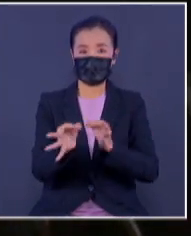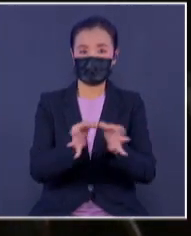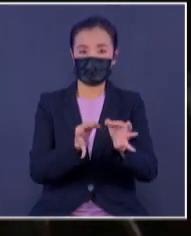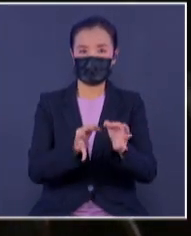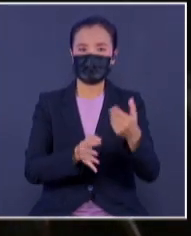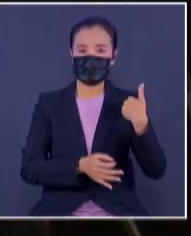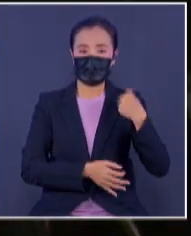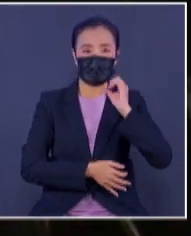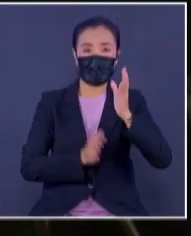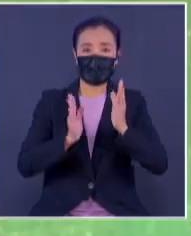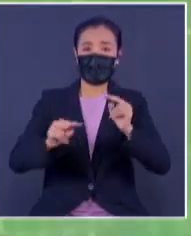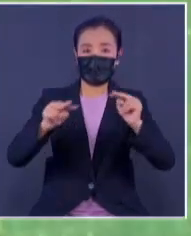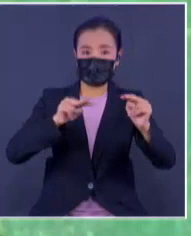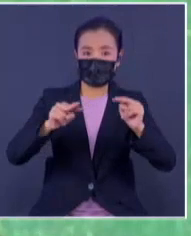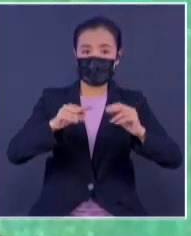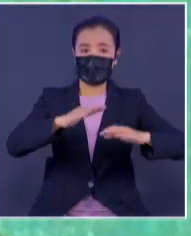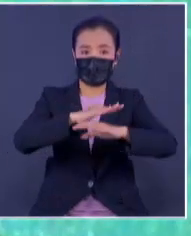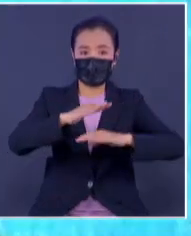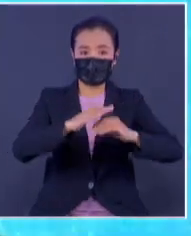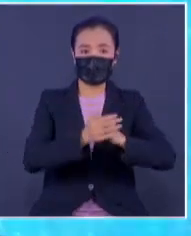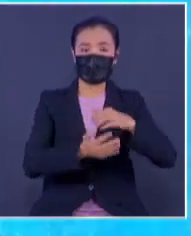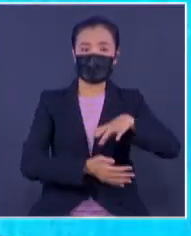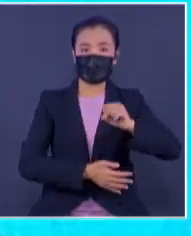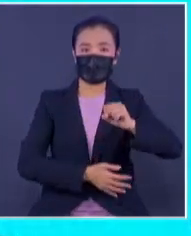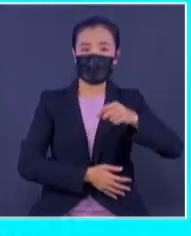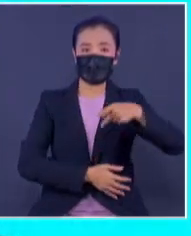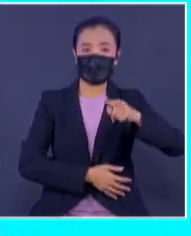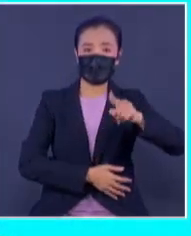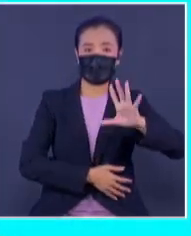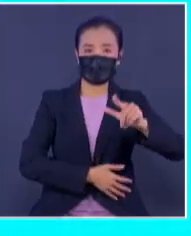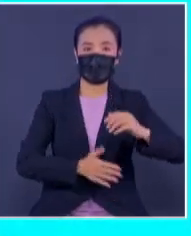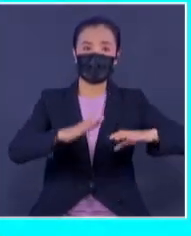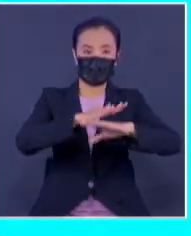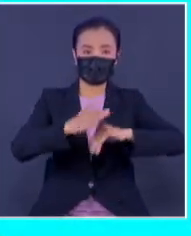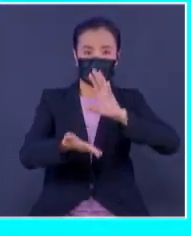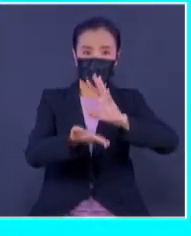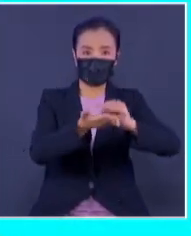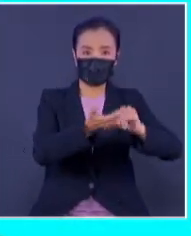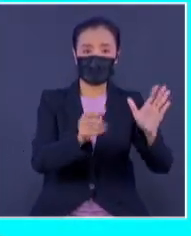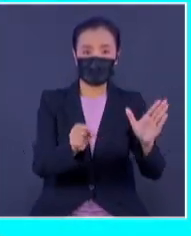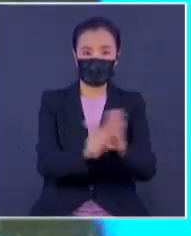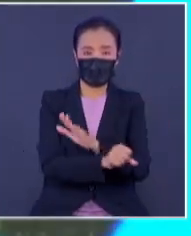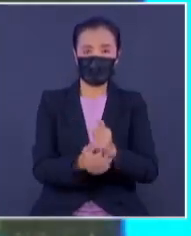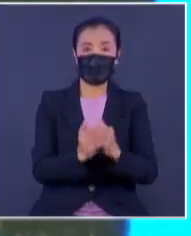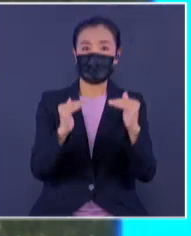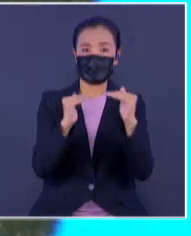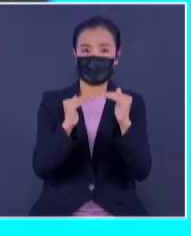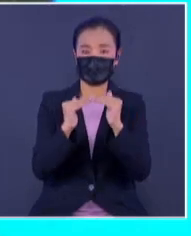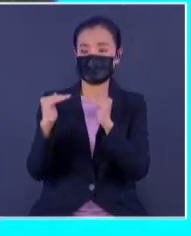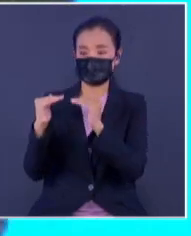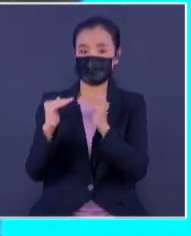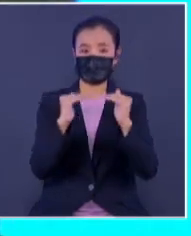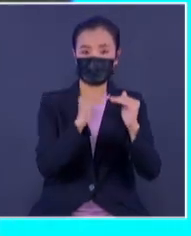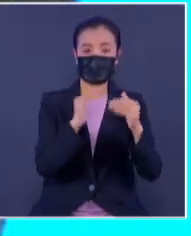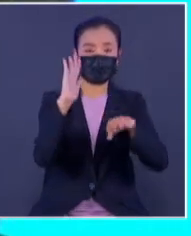ก็มีอ้างถึงพยานต่างๆที่เกี่ยวข้องสำนักงานปปช.ก็ต้องไปรวบรวมหลักฐานให้ครบถ้วนครับเพื่อให้ความเป็นธรรมกับทุกฝ่าย